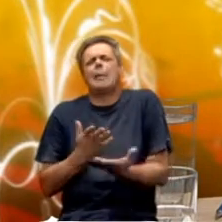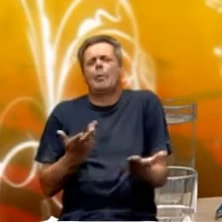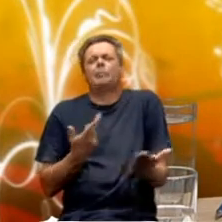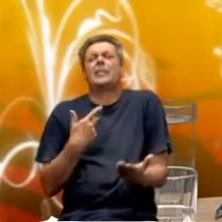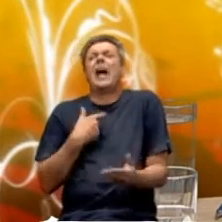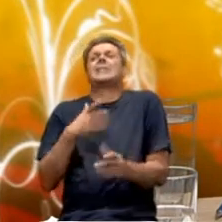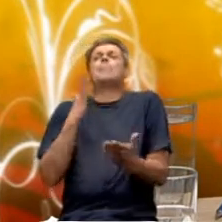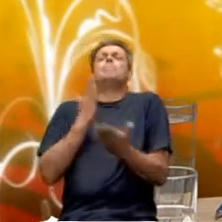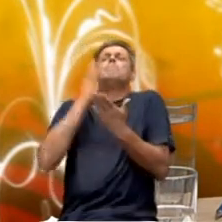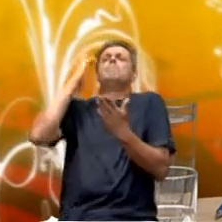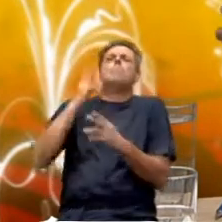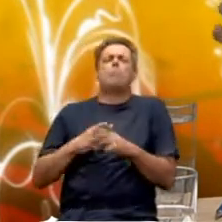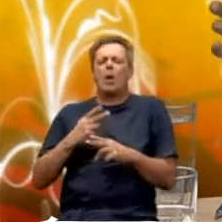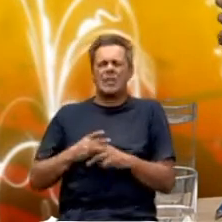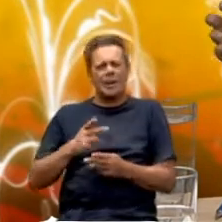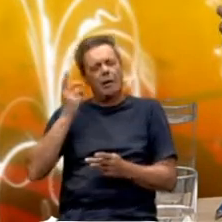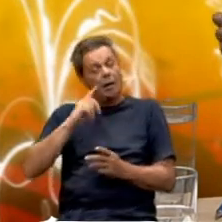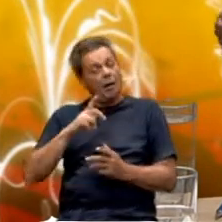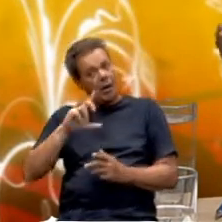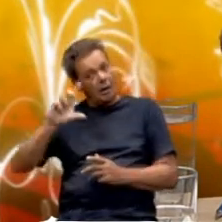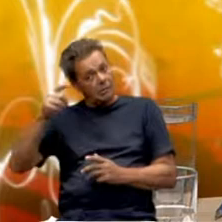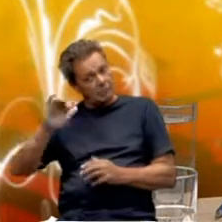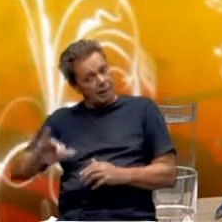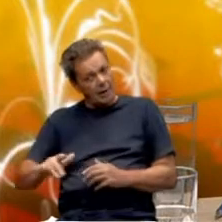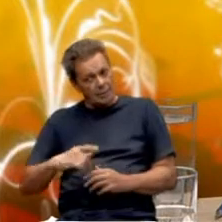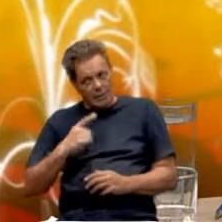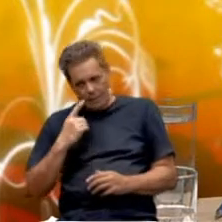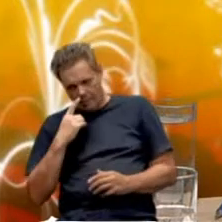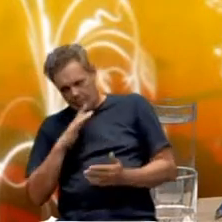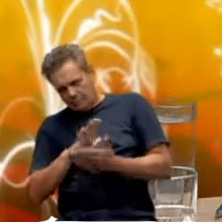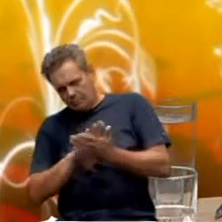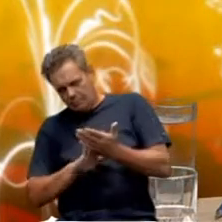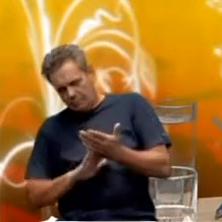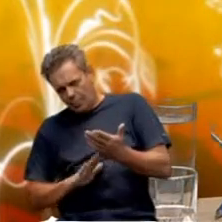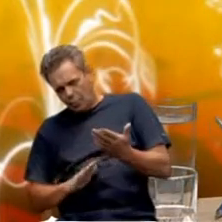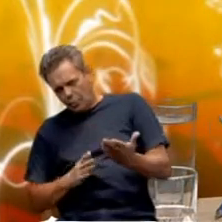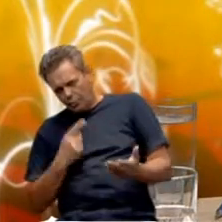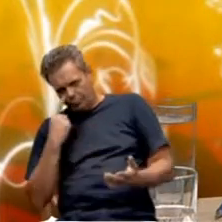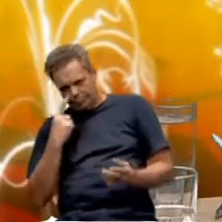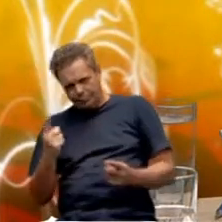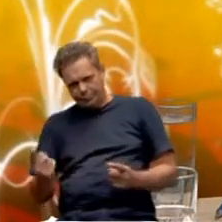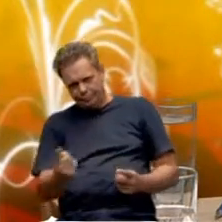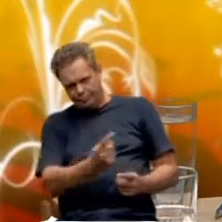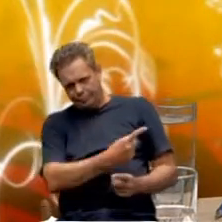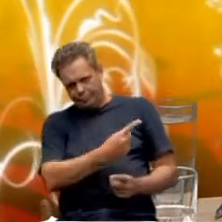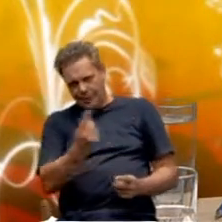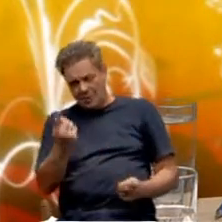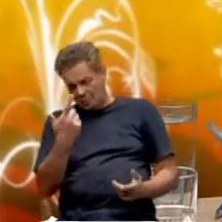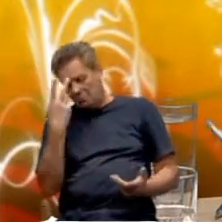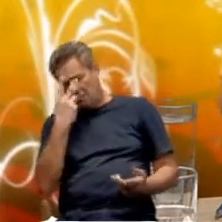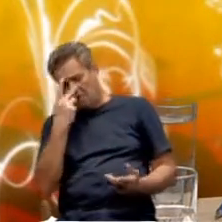sam, nego je strašno što i druga djeca okolo počinju malo, jeste li vi to doživjela kao mlada cura,